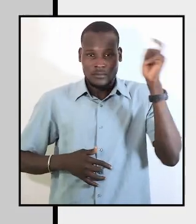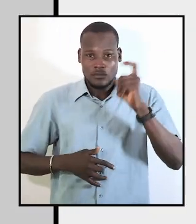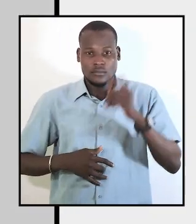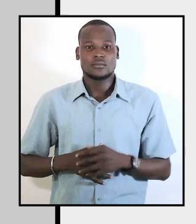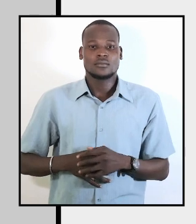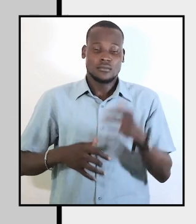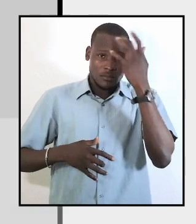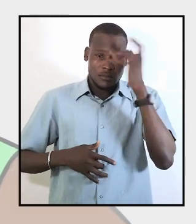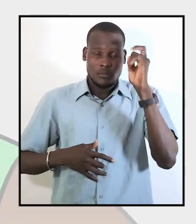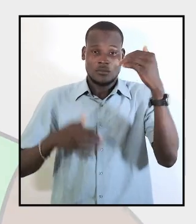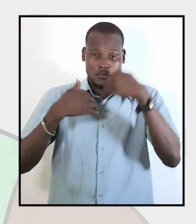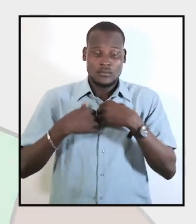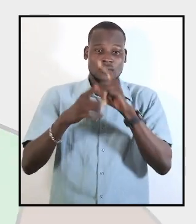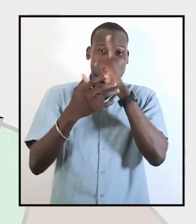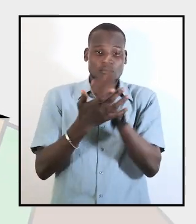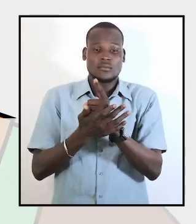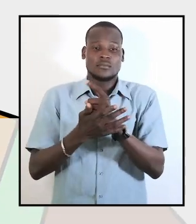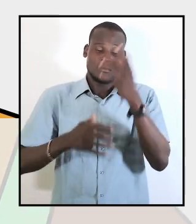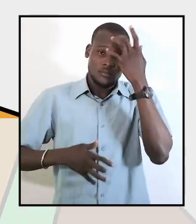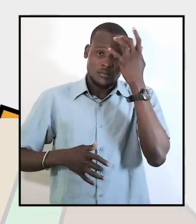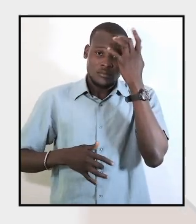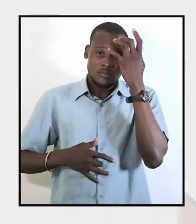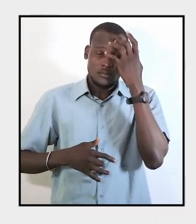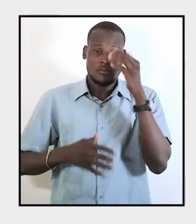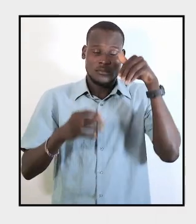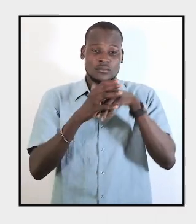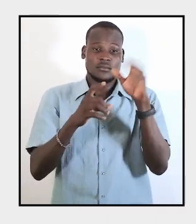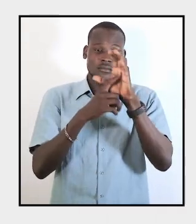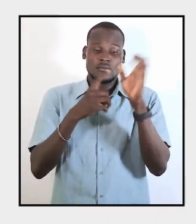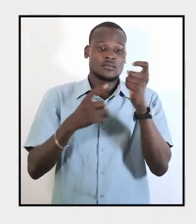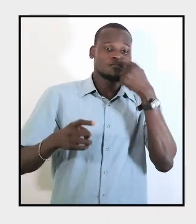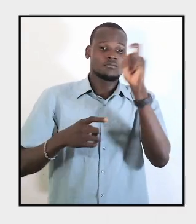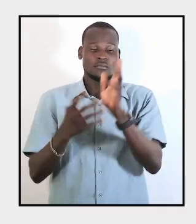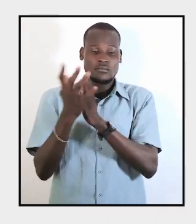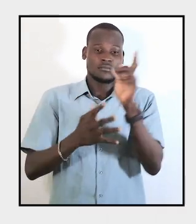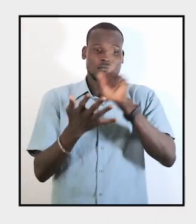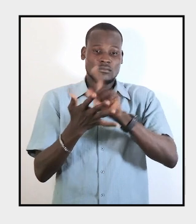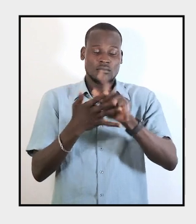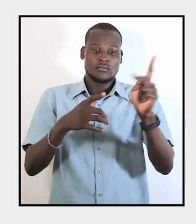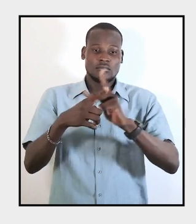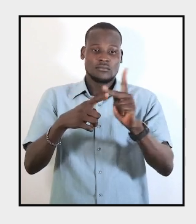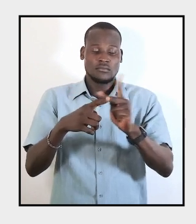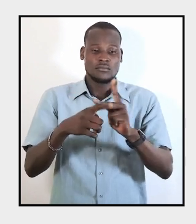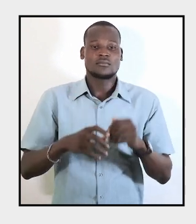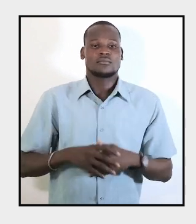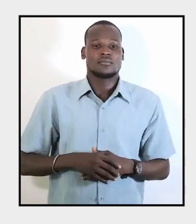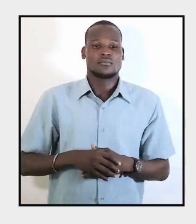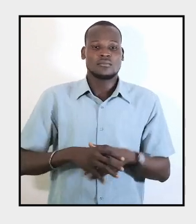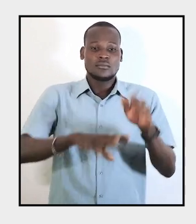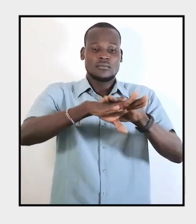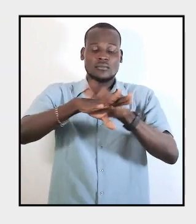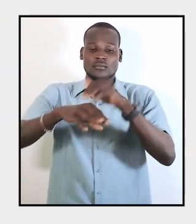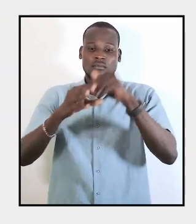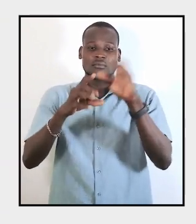maladie obligatoire. Le patient est tenu d'être couvert par une assurance maladie dans les conditions fixées par les tests applicables en la